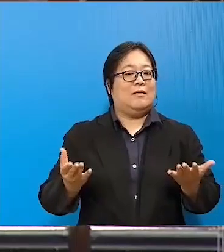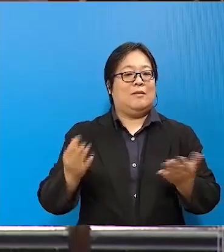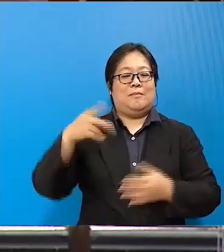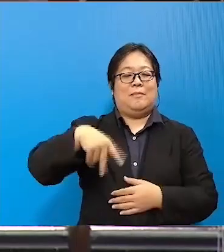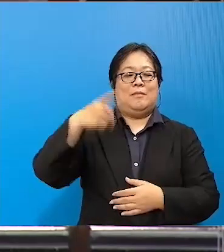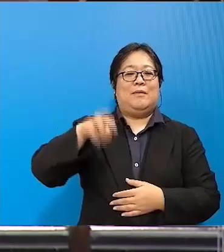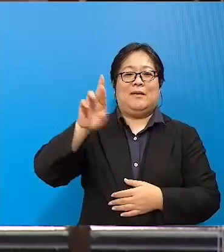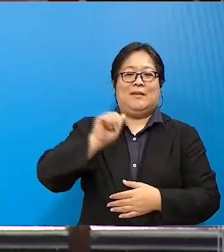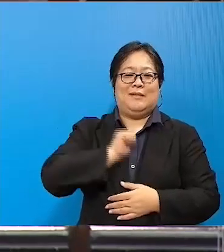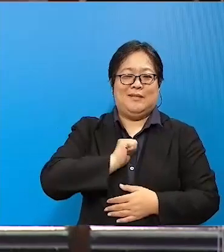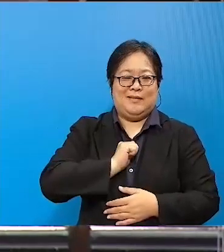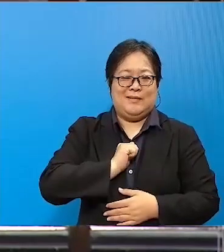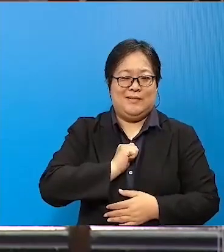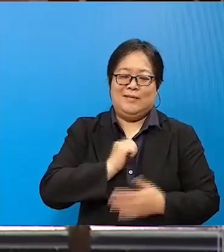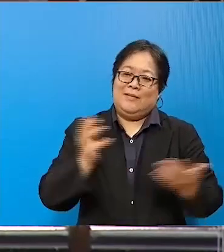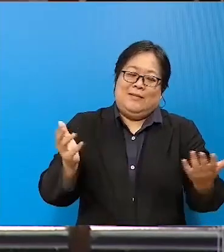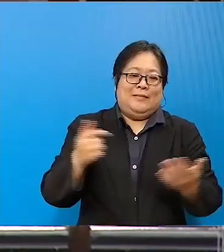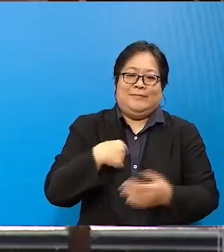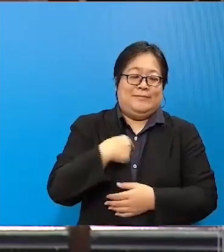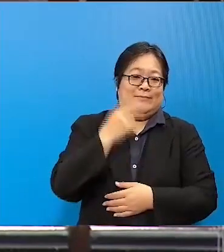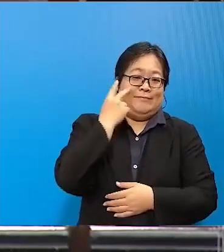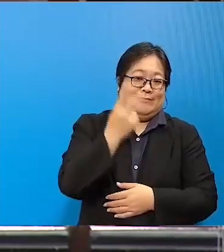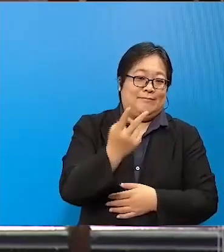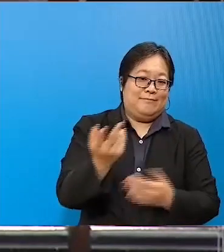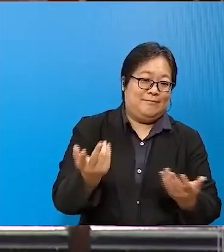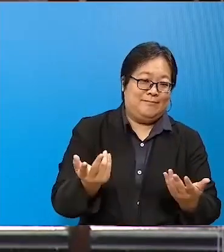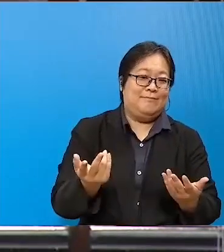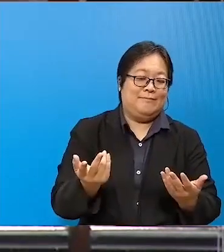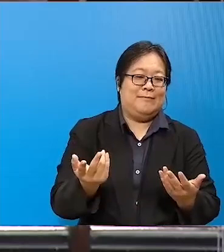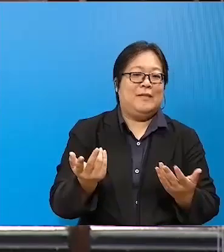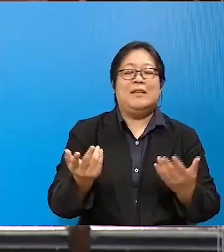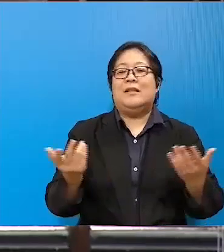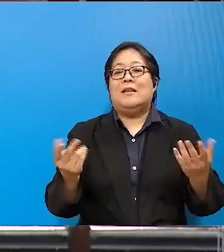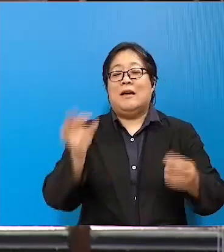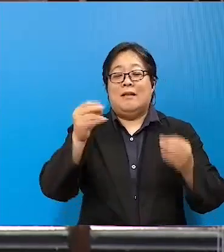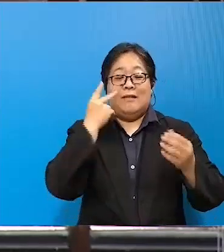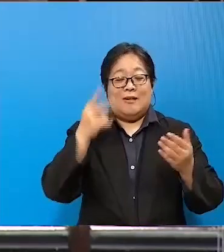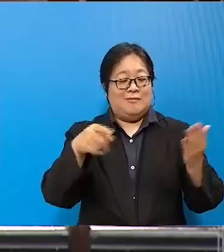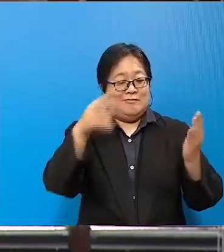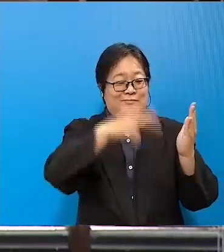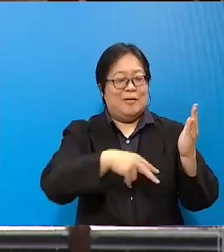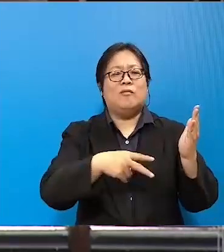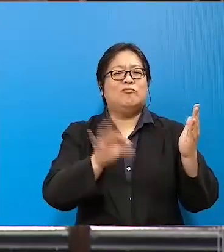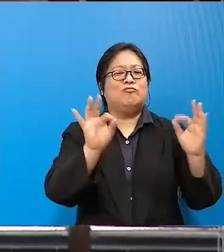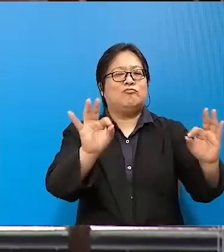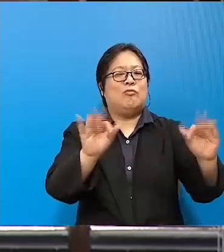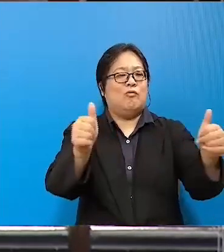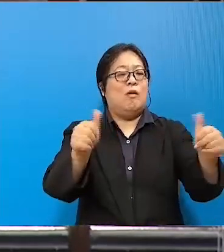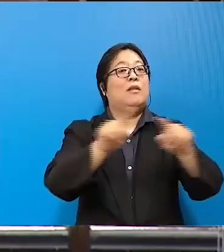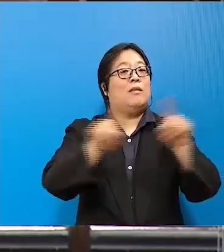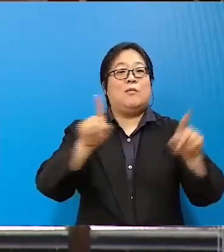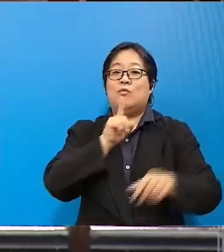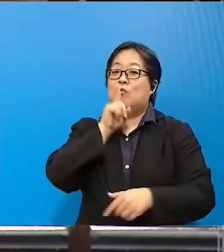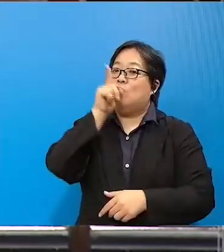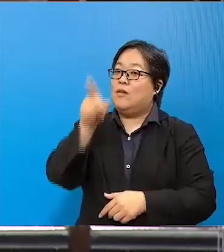PDPA sendiri, saya nampak bahawa dia on paper, very bagus. Tetapi